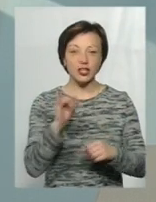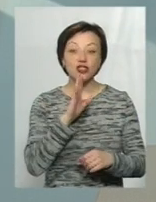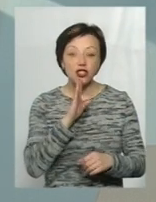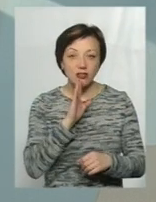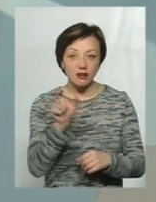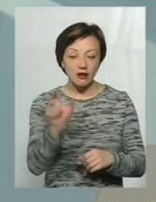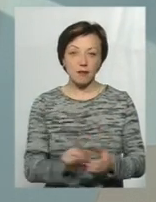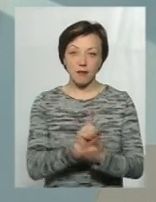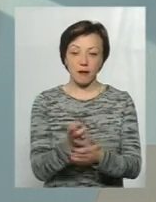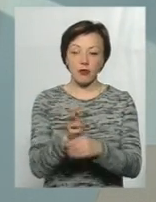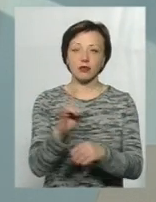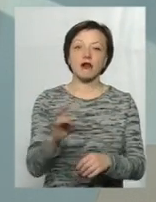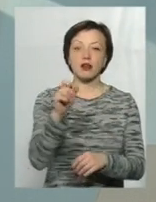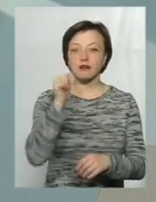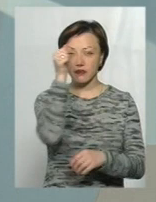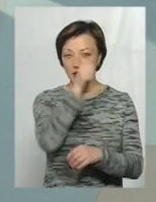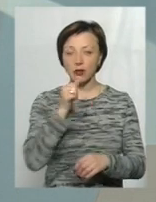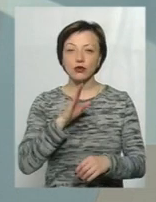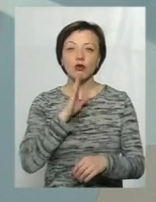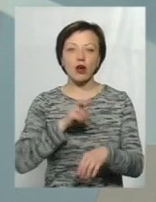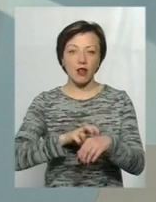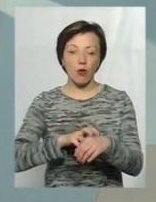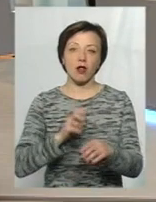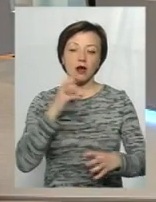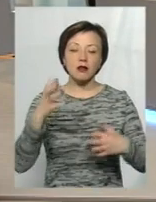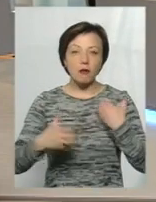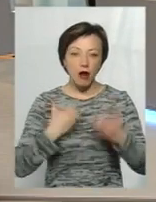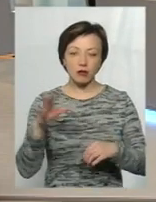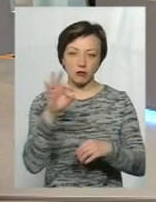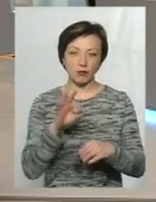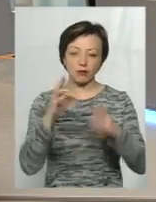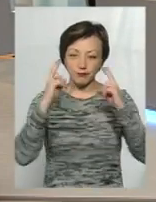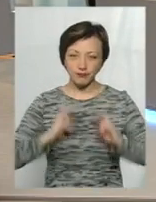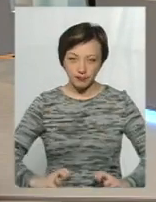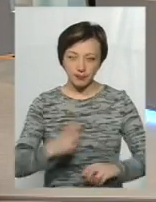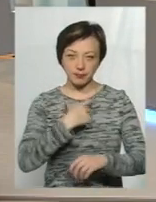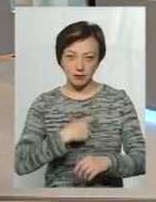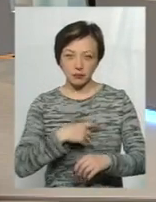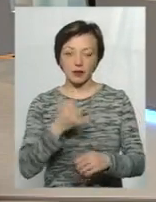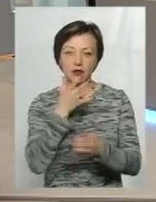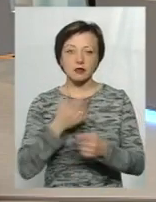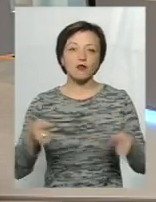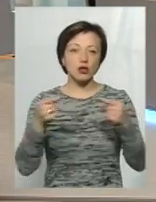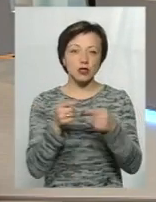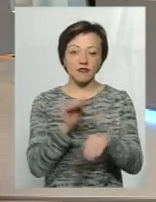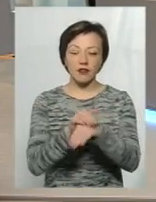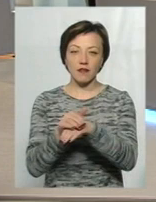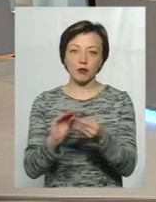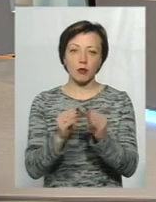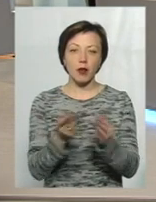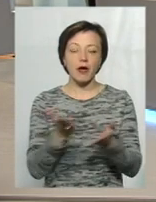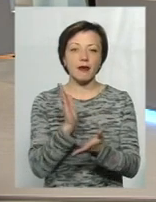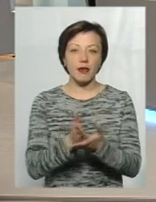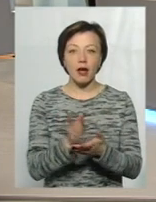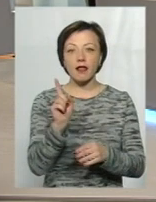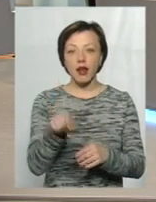ідеалі має приходити раз в рік до гінеколога і дбати про проходити огляд і своєчасно виявляти проблеми, які